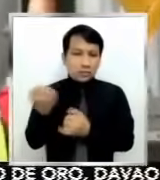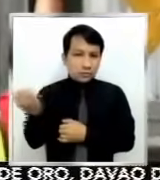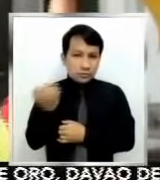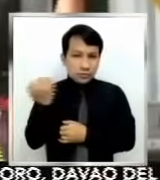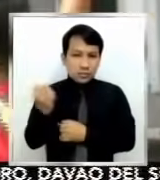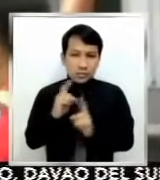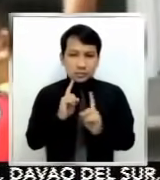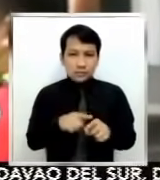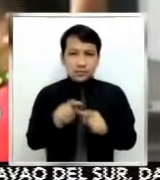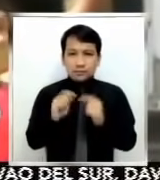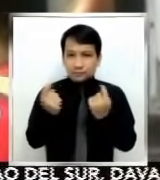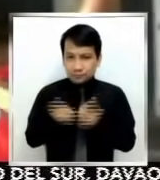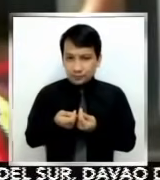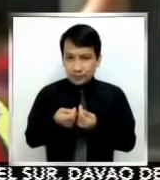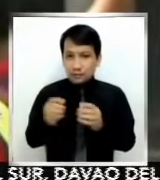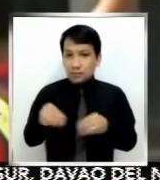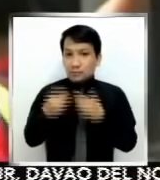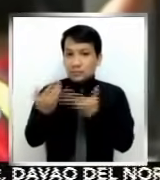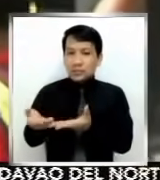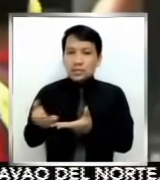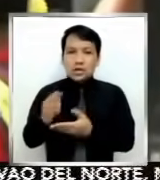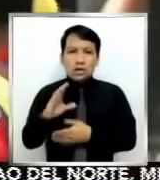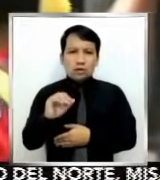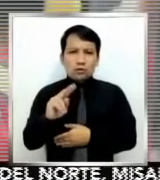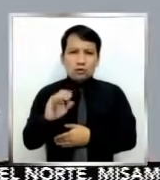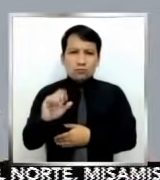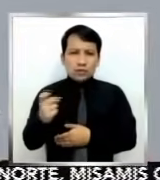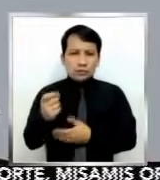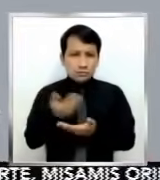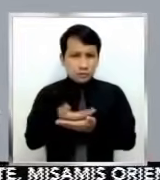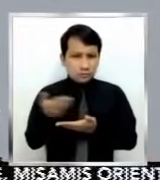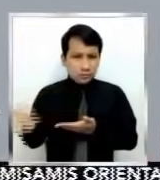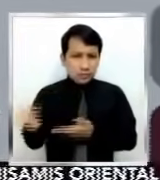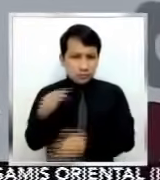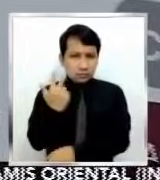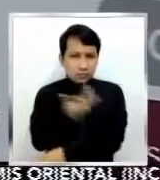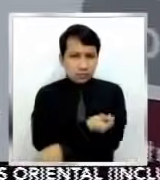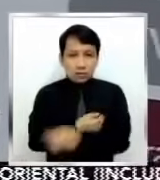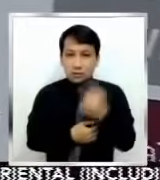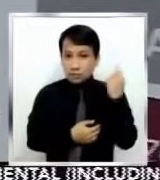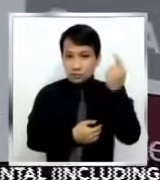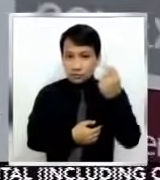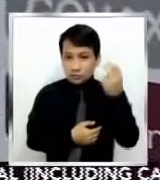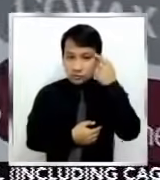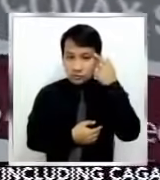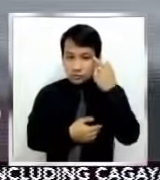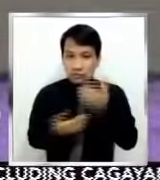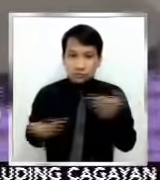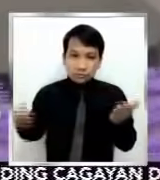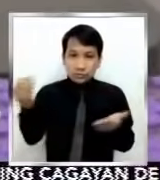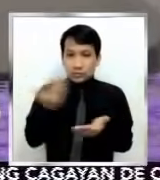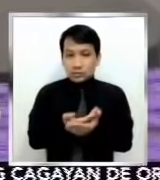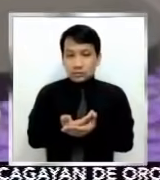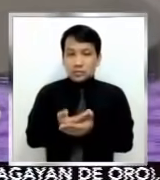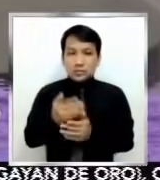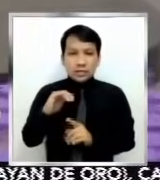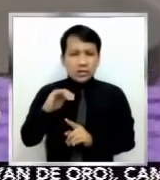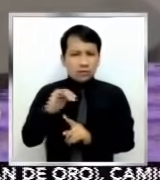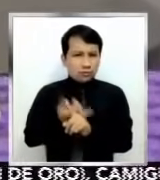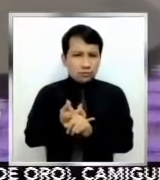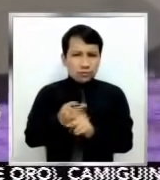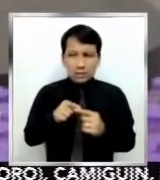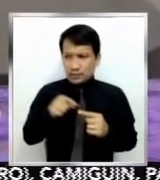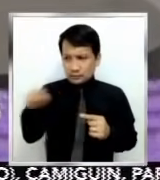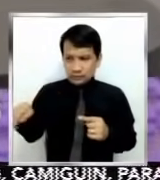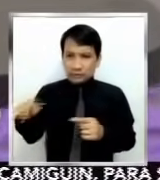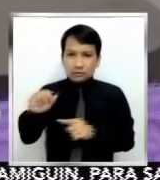pa sa bigay ng COVAX facility, may biniling AstraZeneca vaccines ang gobyerno na darating naman daw sa Hunyo hanggang Agosto. Sa Lunes,